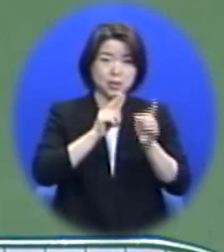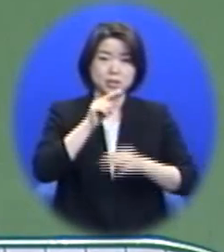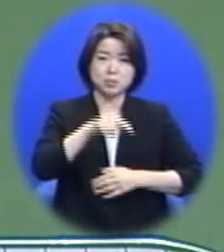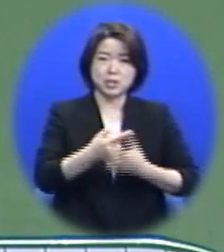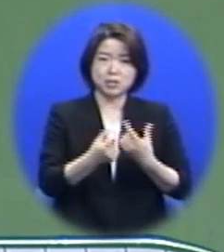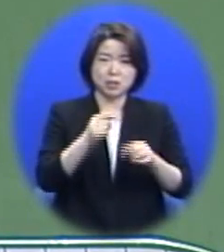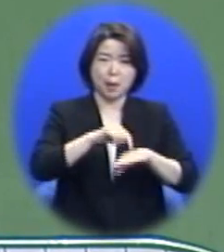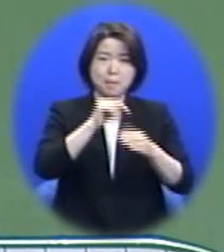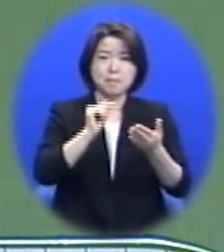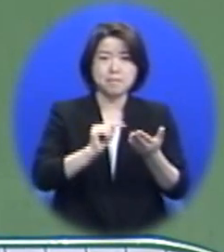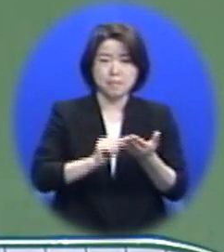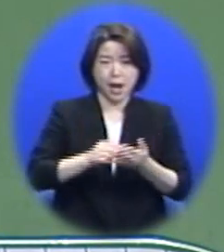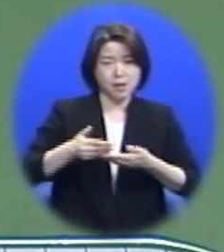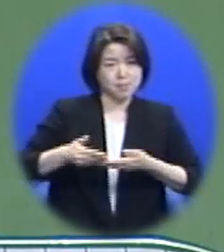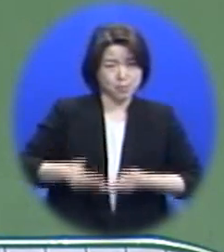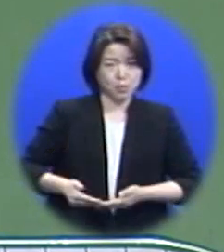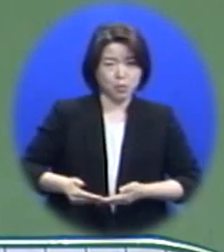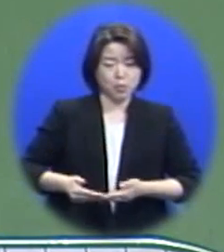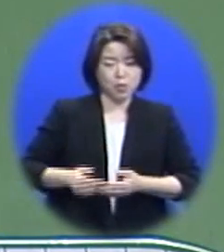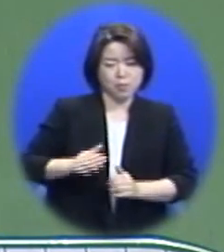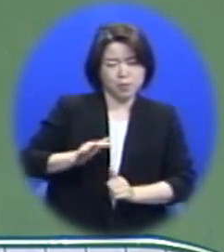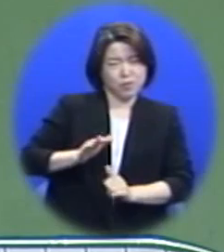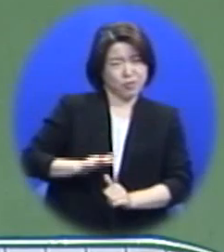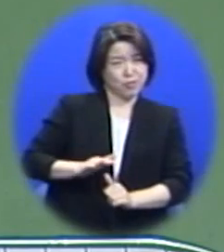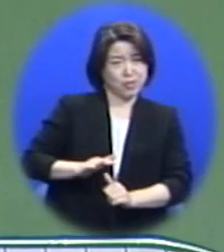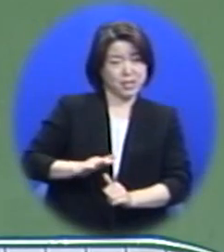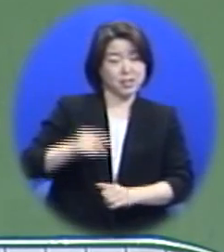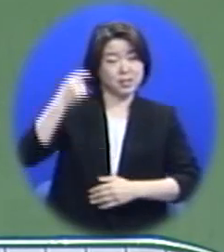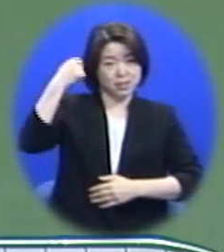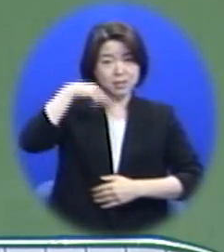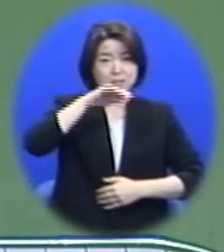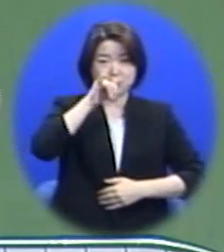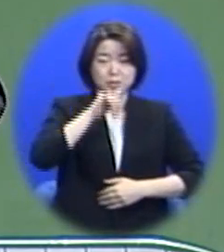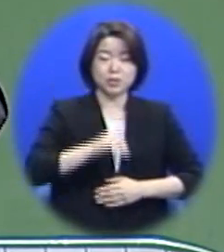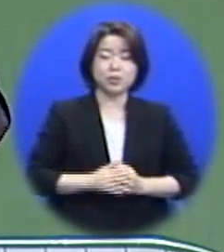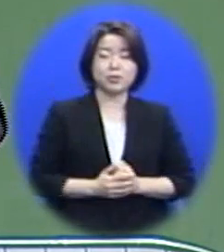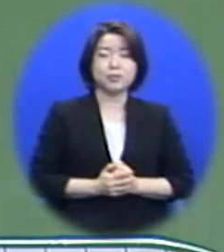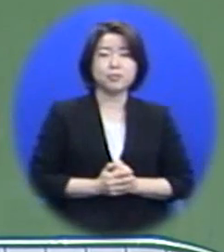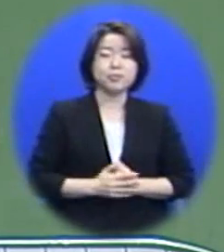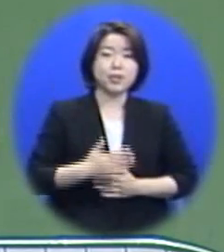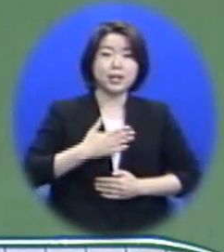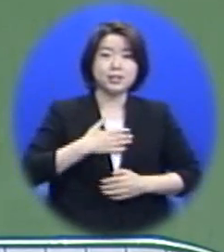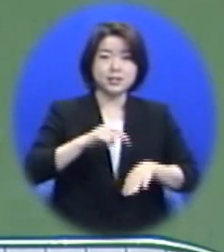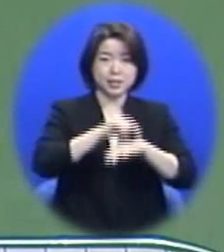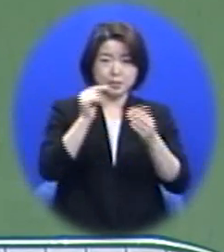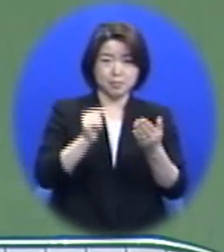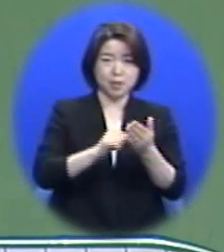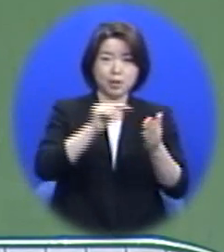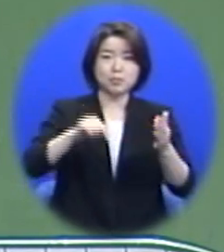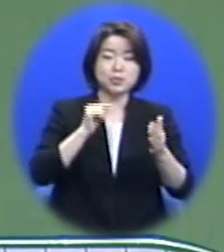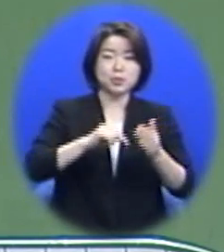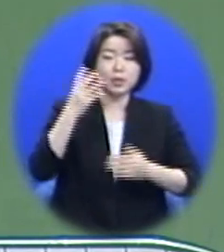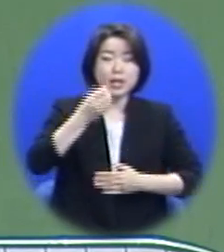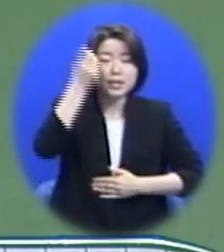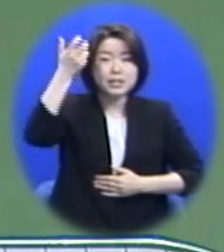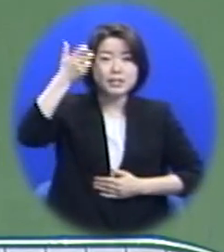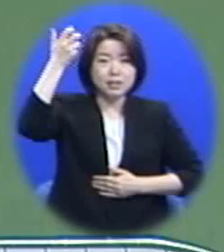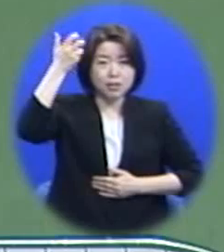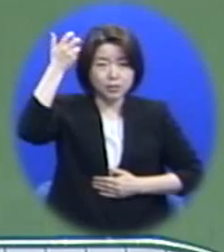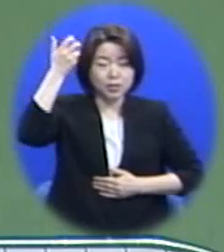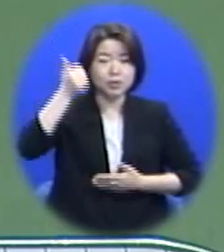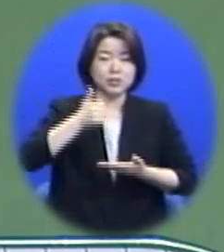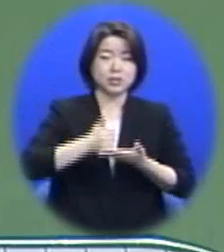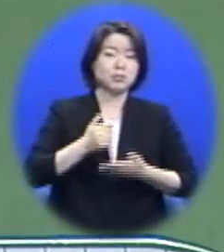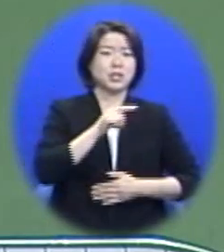마음에 무겁고 또 눌리는 거예요 제 마음속에 성령께서 너는